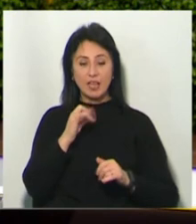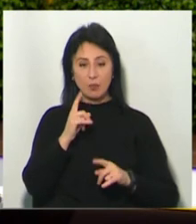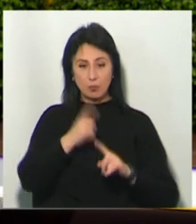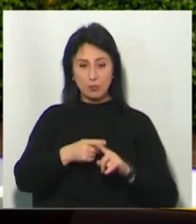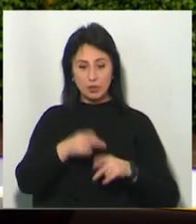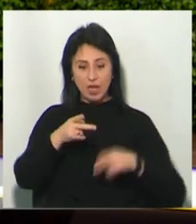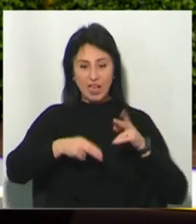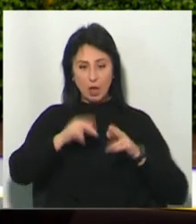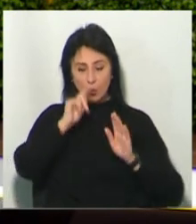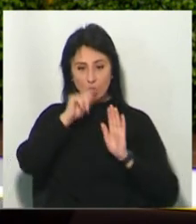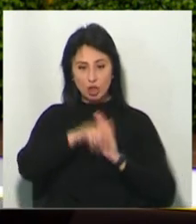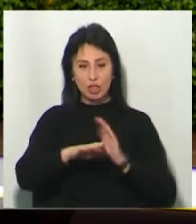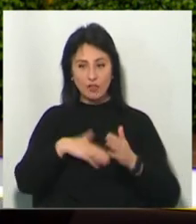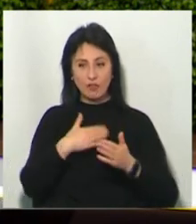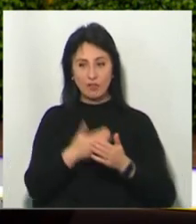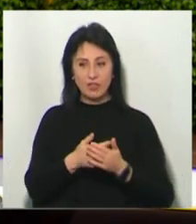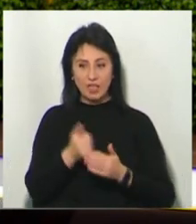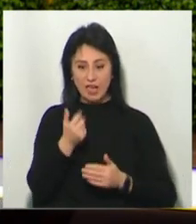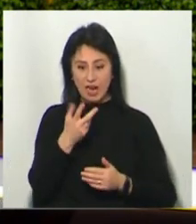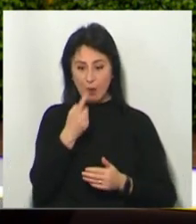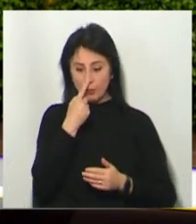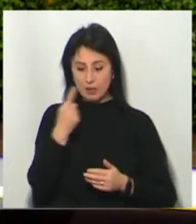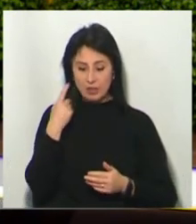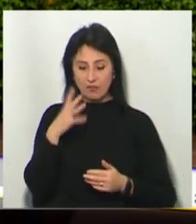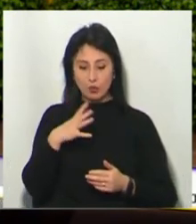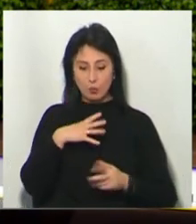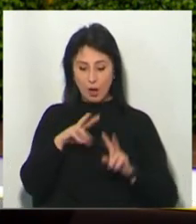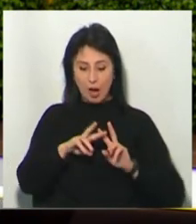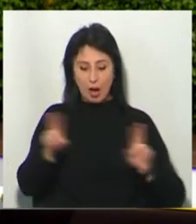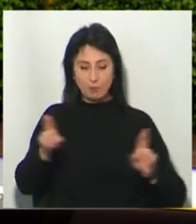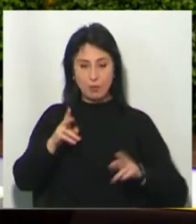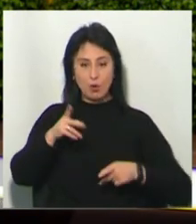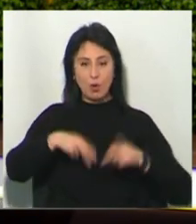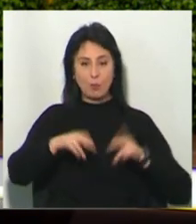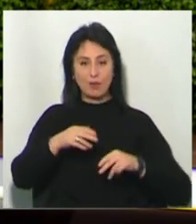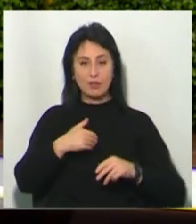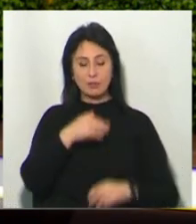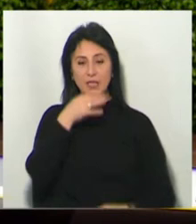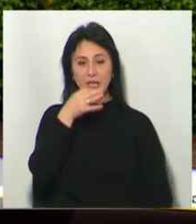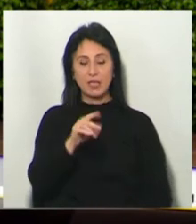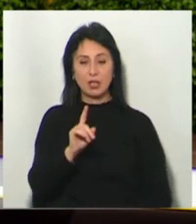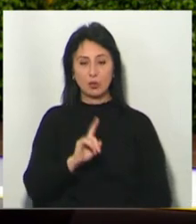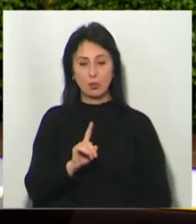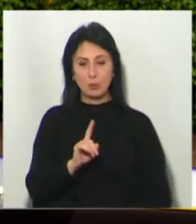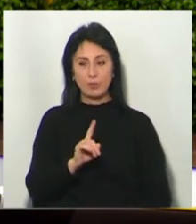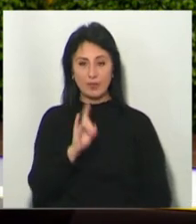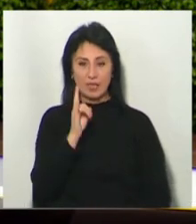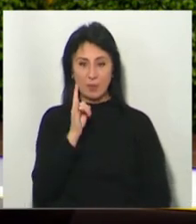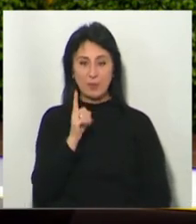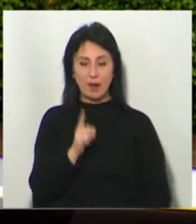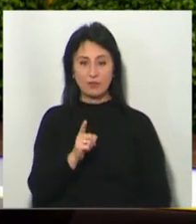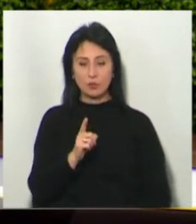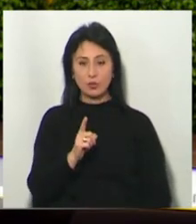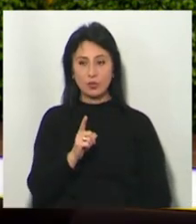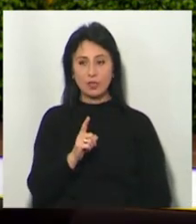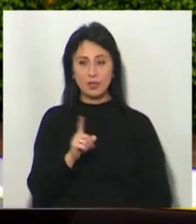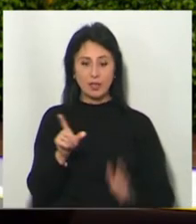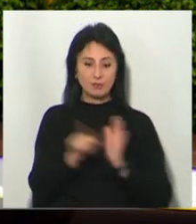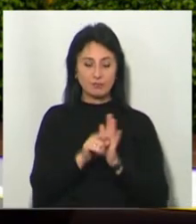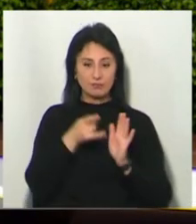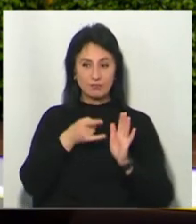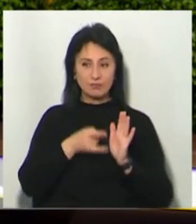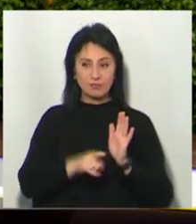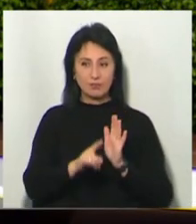ეხლა ჩვენ რამოდენიმე ხნის წინ მქონდა ანალოგიური ოპერაცია და მინდა გითხრათ, რომ ბავშვს